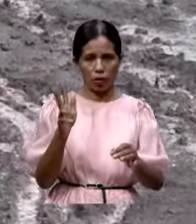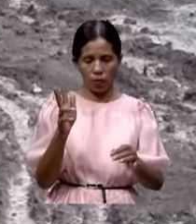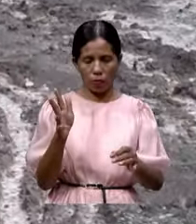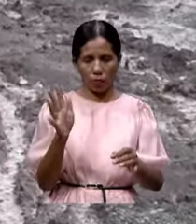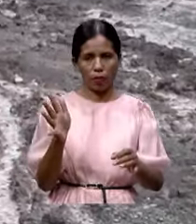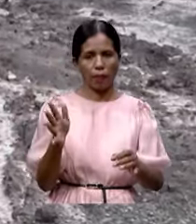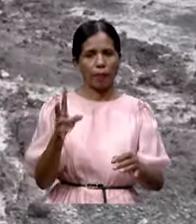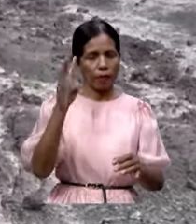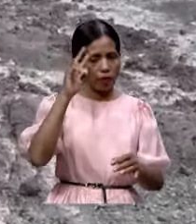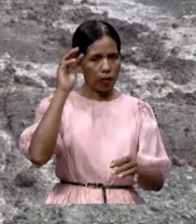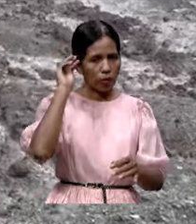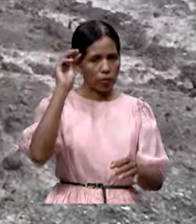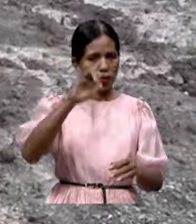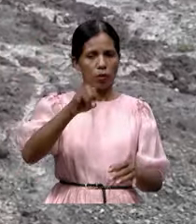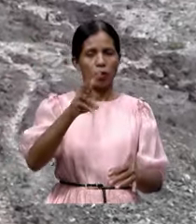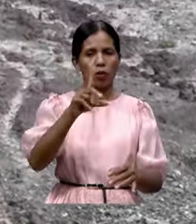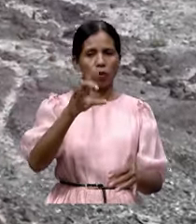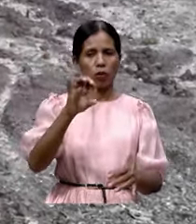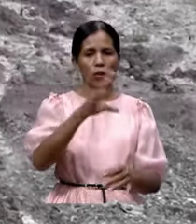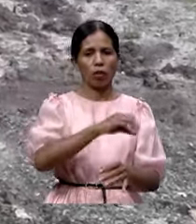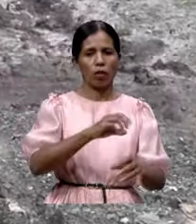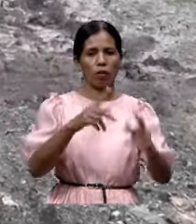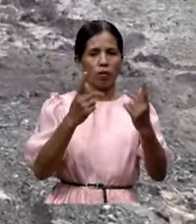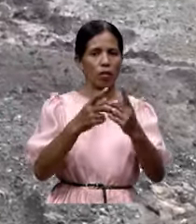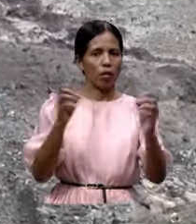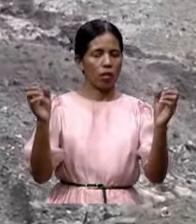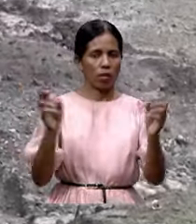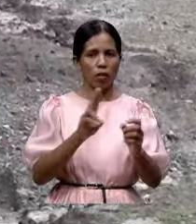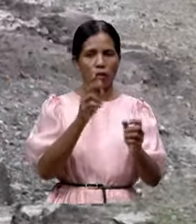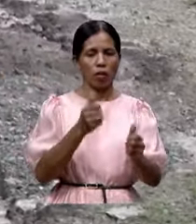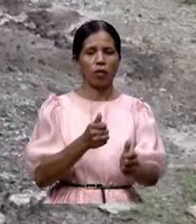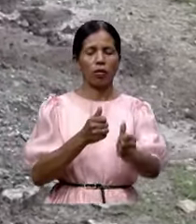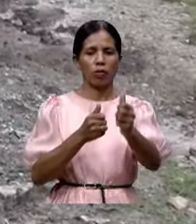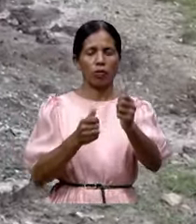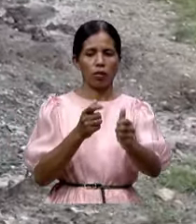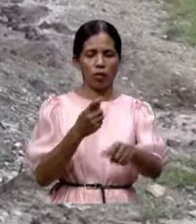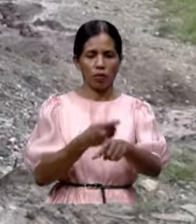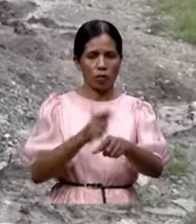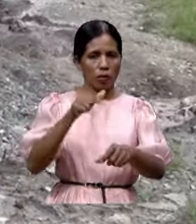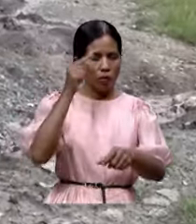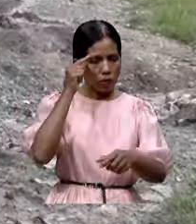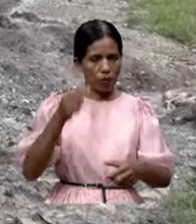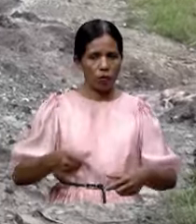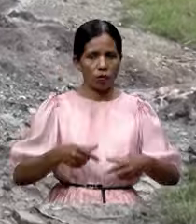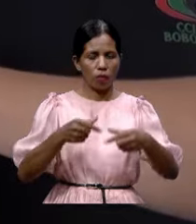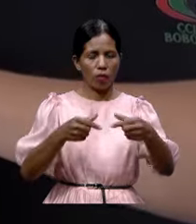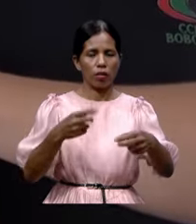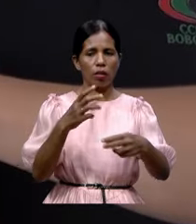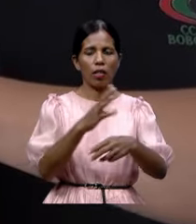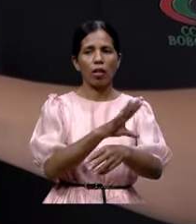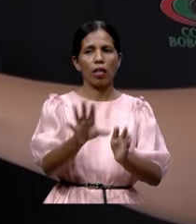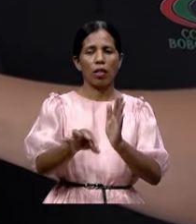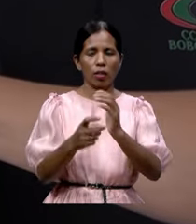ministro infrastruktura Julio Ducarmo, empresa hirak nebe la ejecuta no la kumpri tempu nebe guvernu fo sehetan sansang.